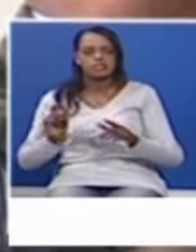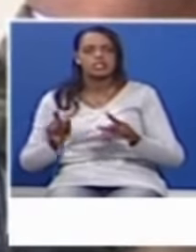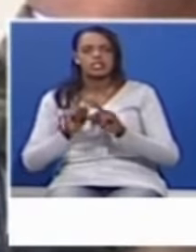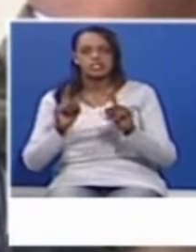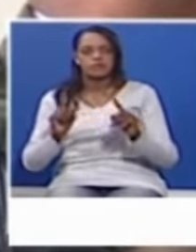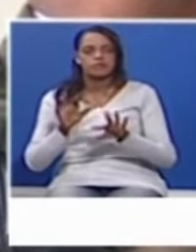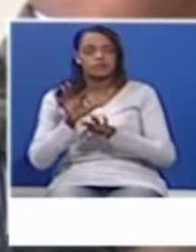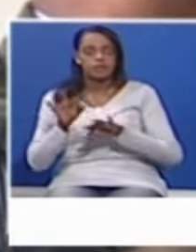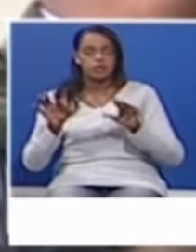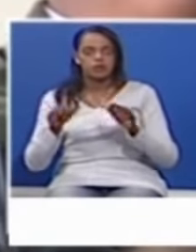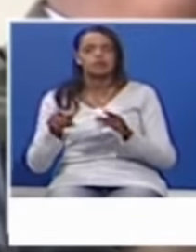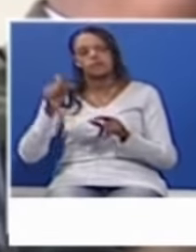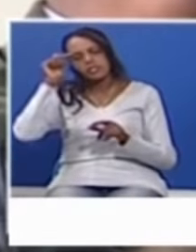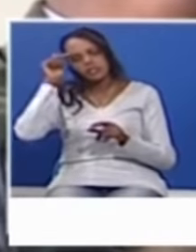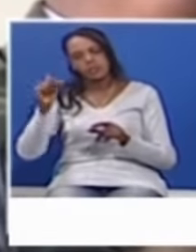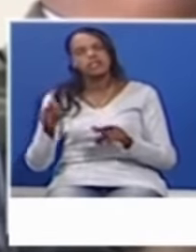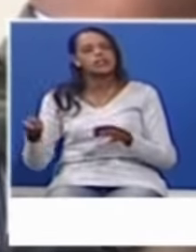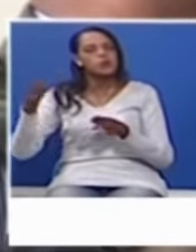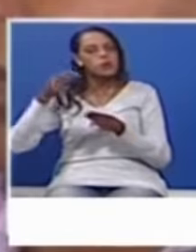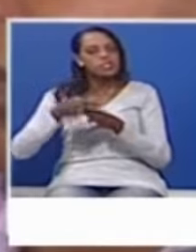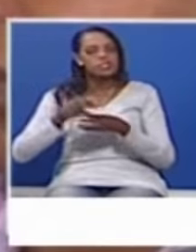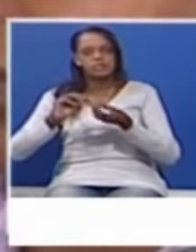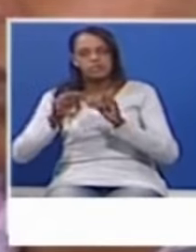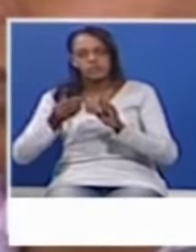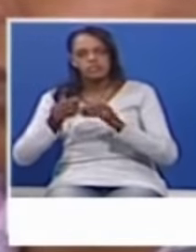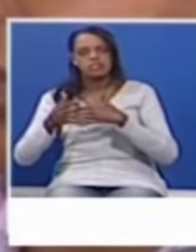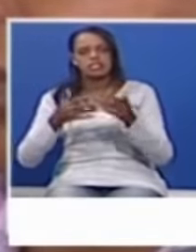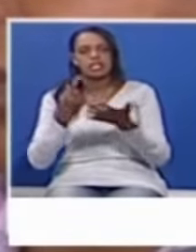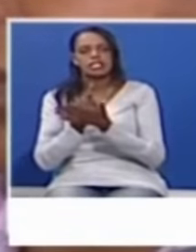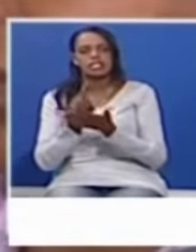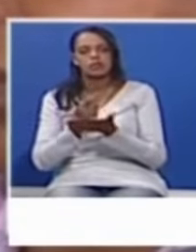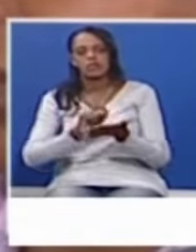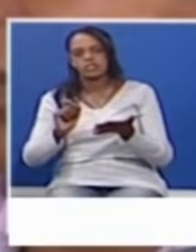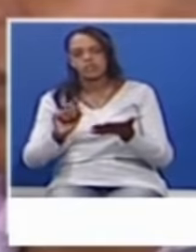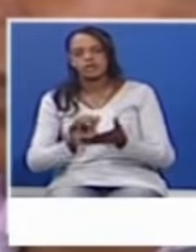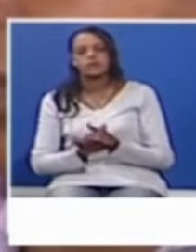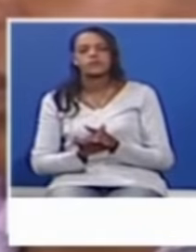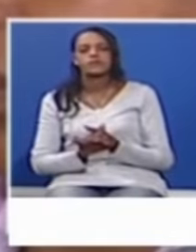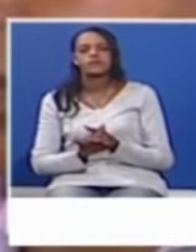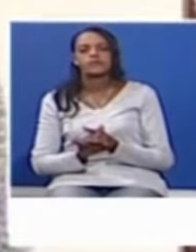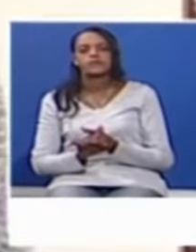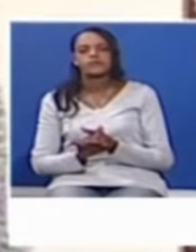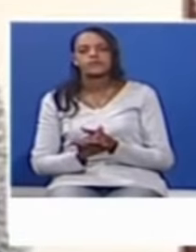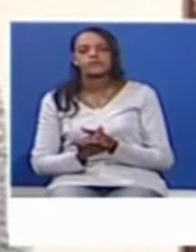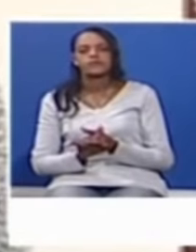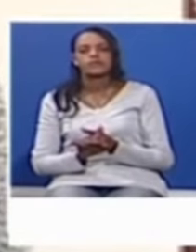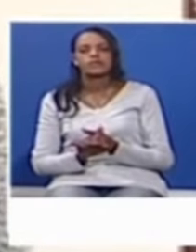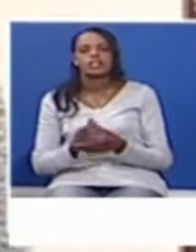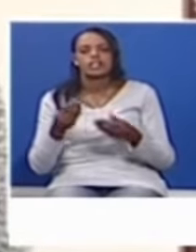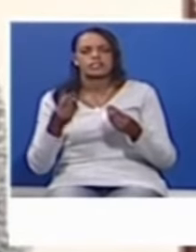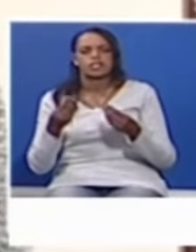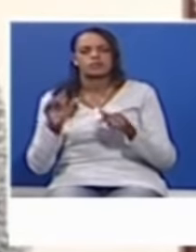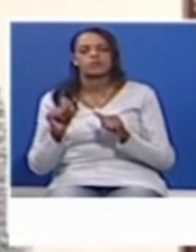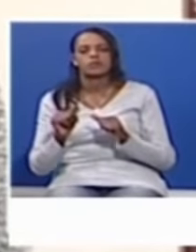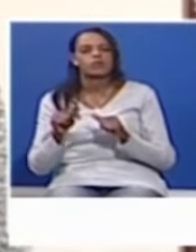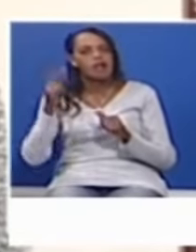ፍትሓዊ ስርዓቱ ዝህልዎ ምትእምማን ንኽብርኽ ብውህደት ክስርሓሉ ኣገዳሲ ምዃኑ ኣስሚራትሉ እንታይ እዮም እቶም መትከላት